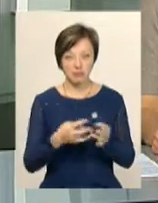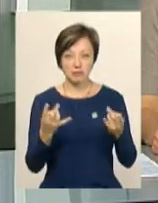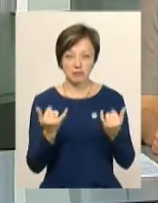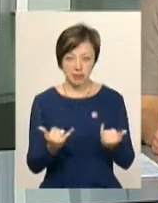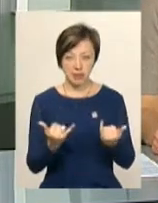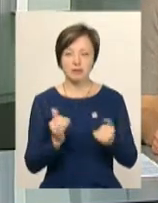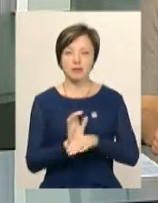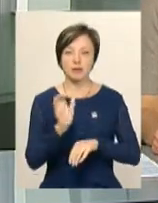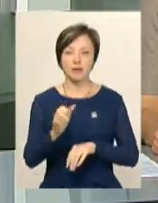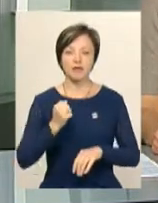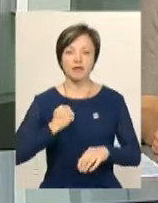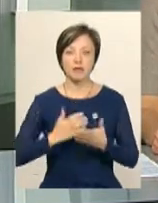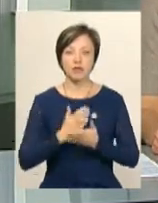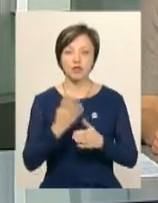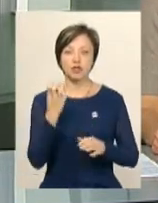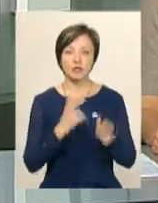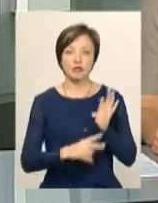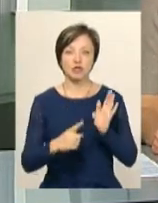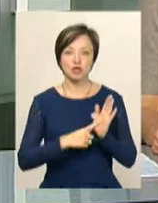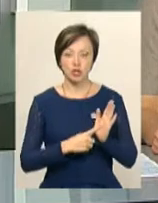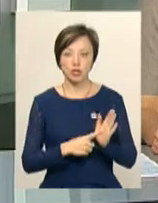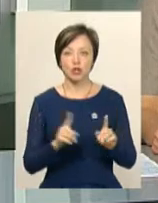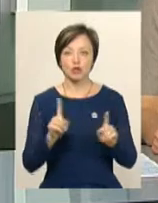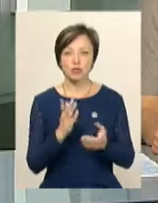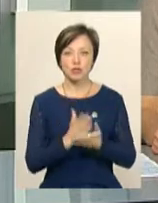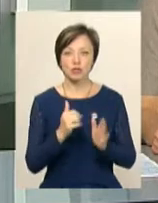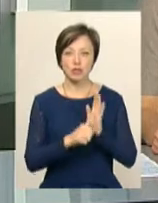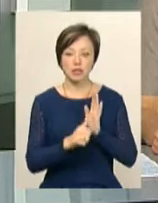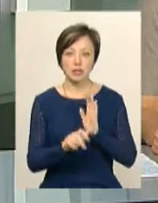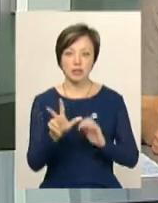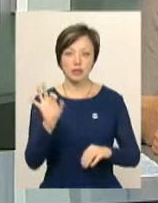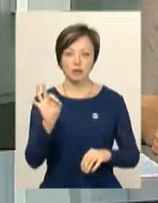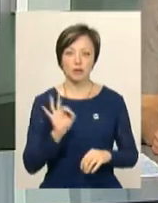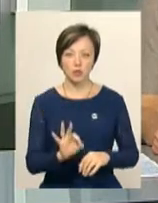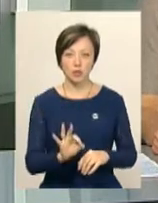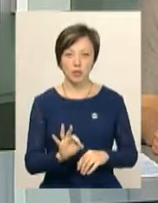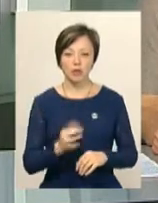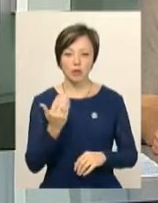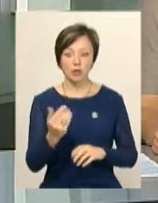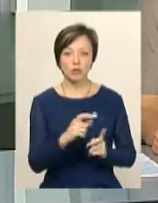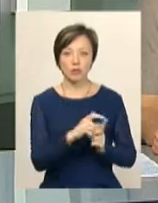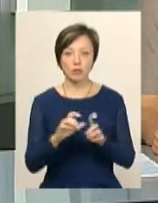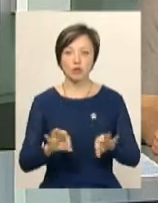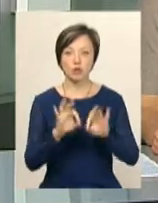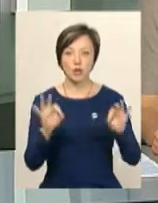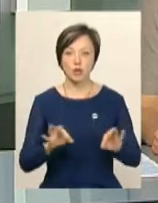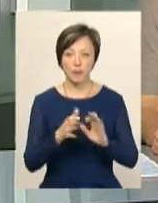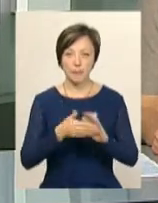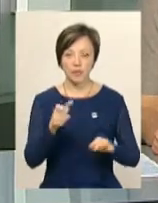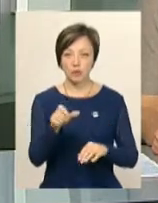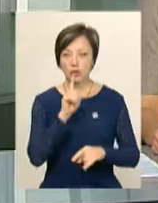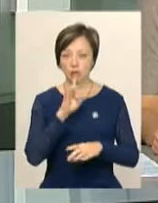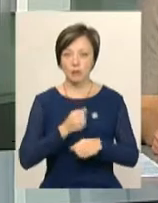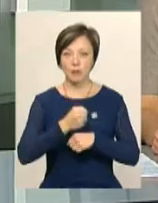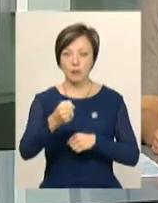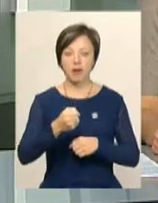до війська відправлено 476, що становить 63%. За його словами, жоден призовник не буде